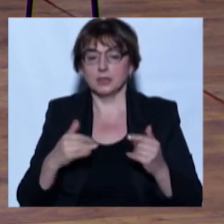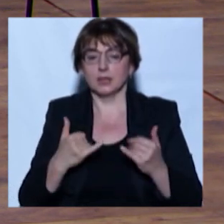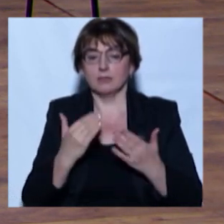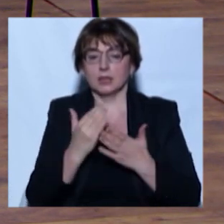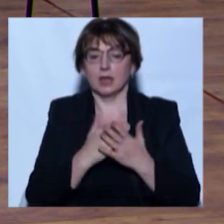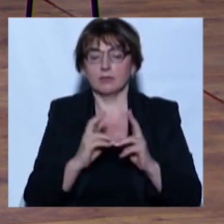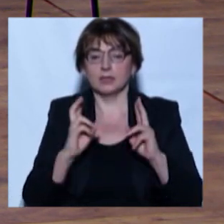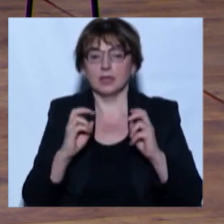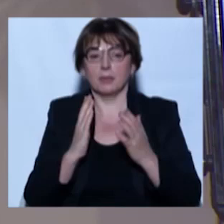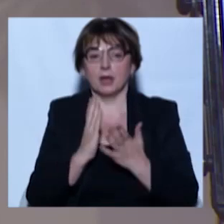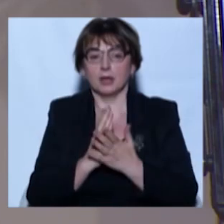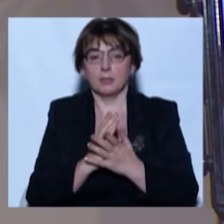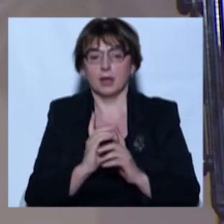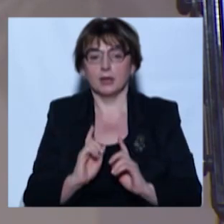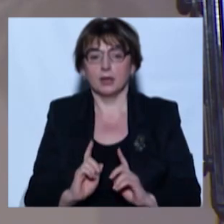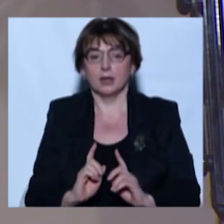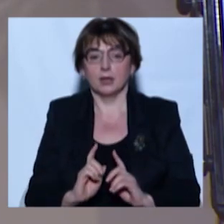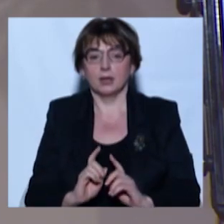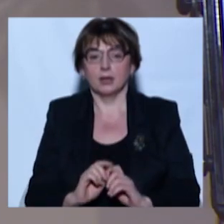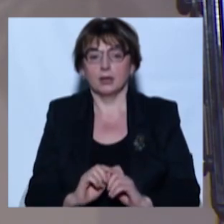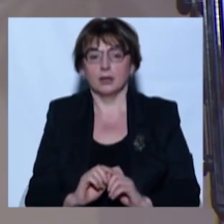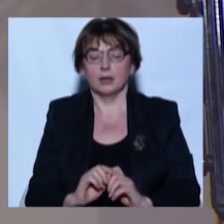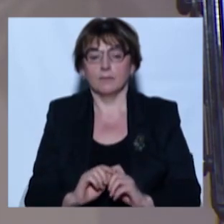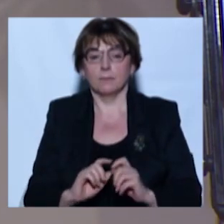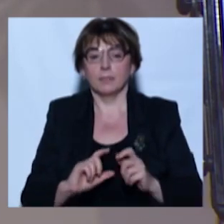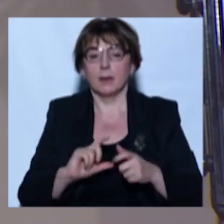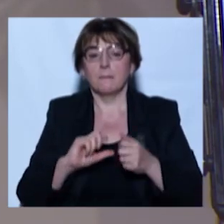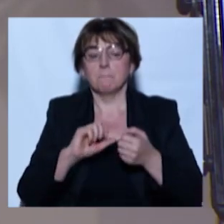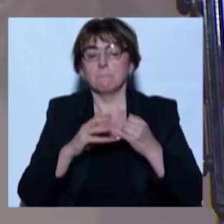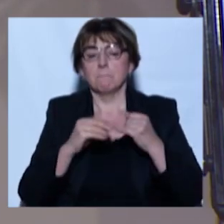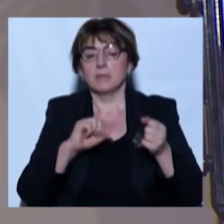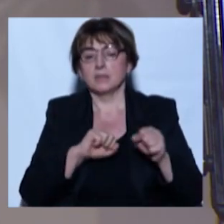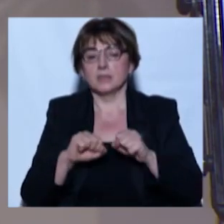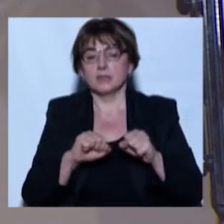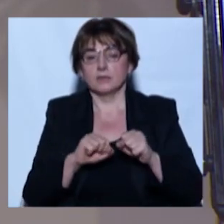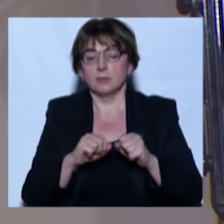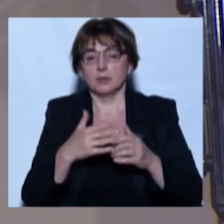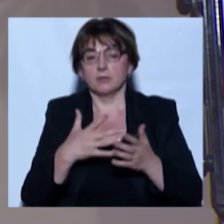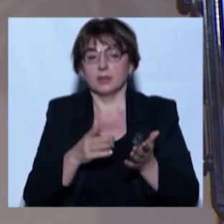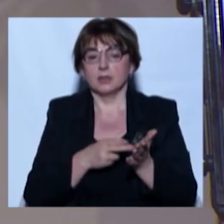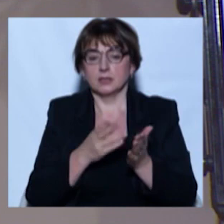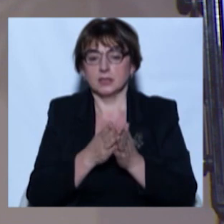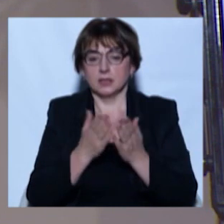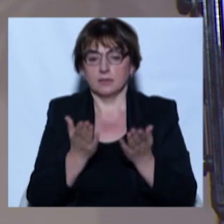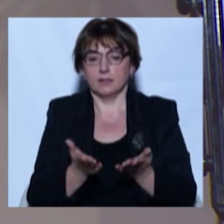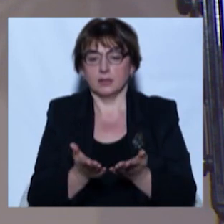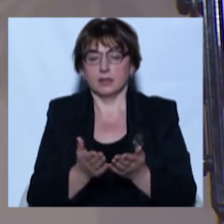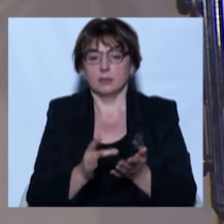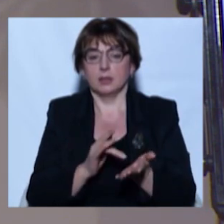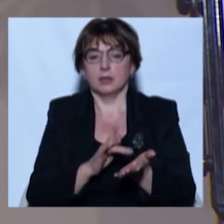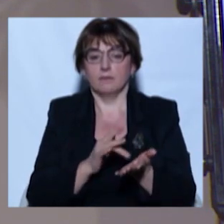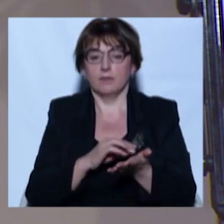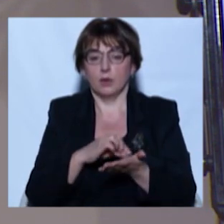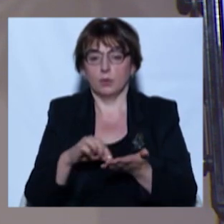ჩვენი გაკვეთილის თემა იქნება მიწისძვრები. გთხოვთ მოიმარჯოთ თქვენი სახელმძღვანელო, თქვენი